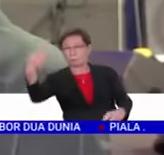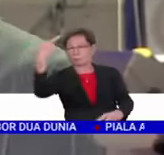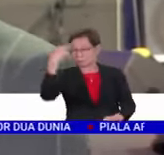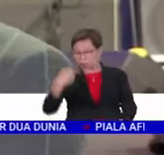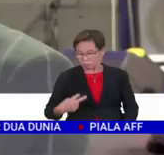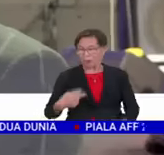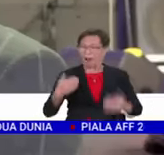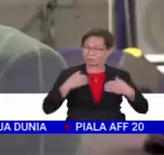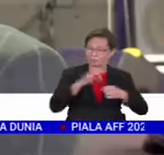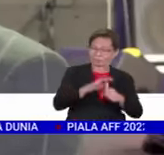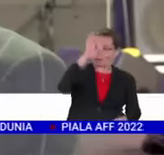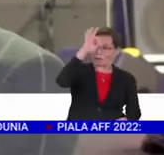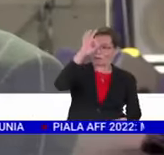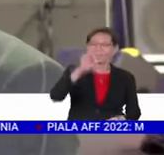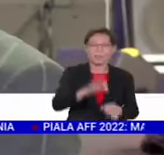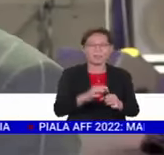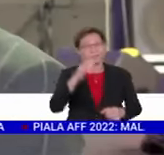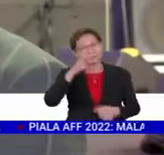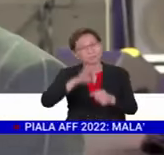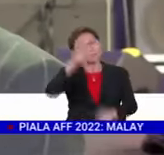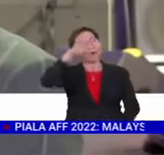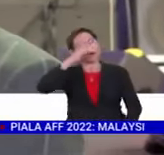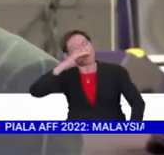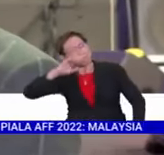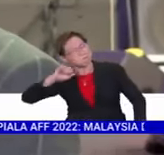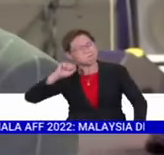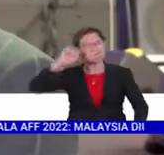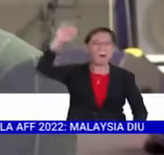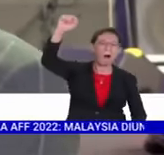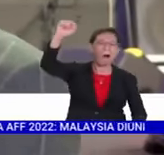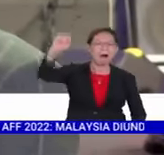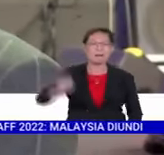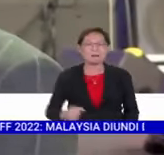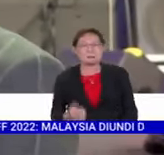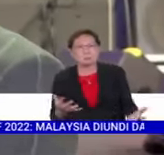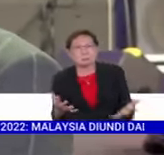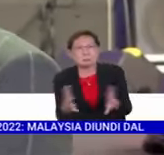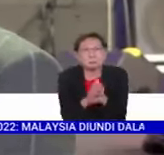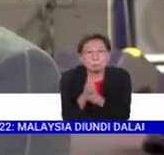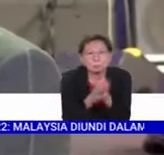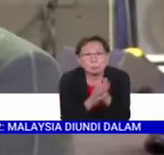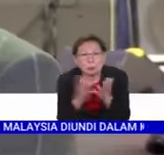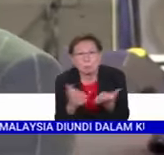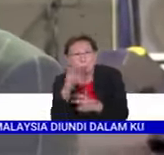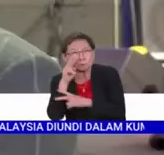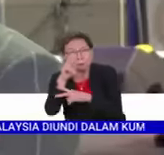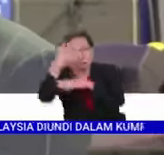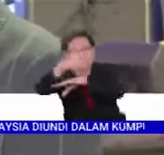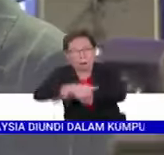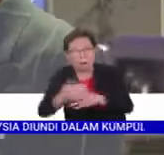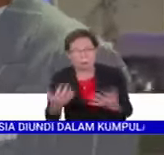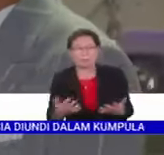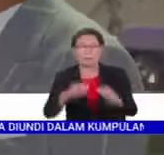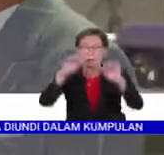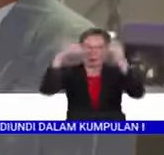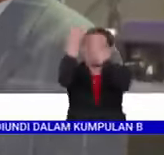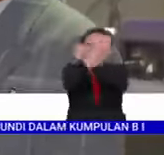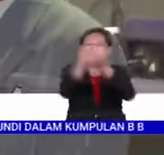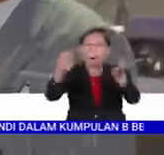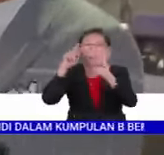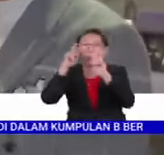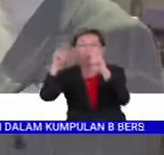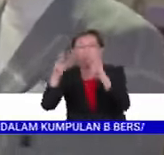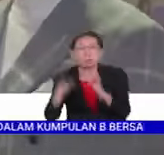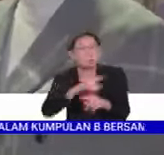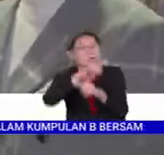ni ada semangat tu kot. Semangat merdeka. Saya tengok abang pun saya berkorban nak tengok malam ni. Yeah, betul. Jadi mungkin boleh pesan kepada penonton kat